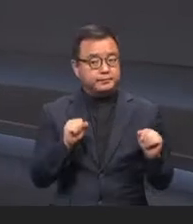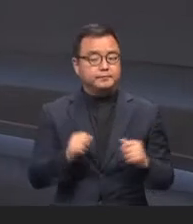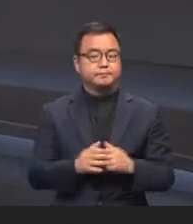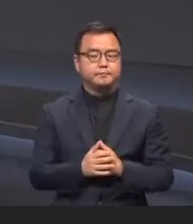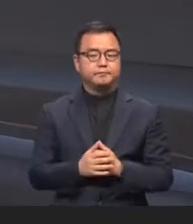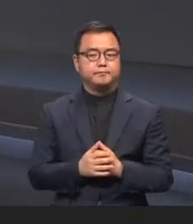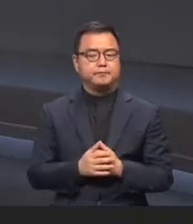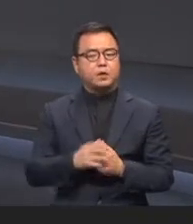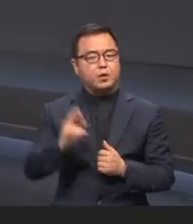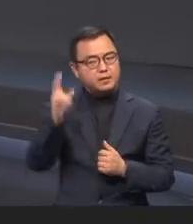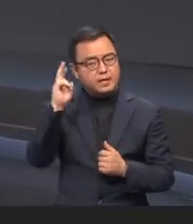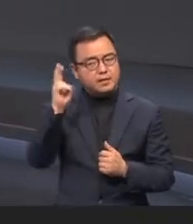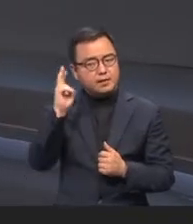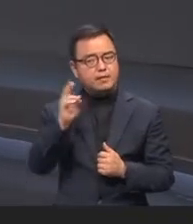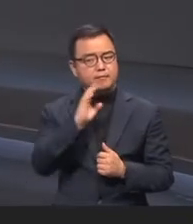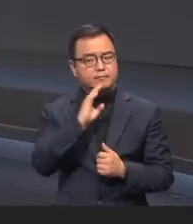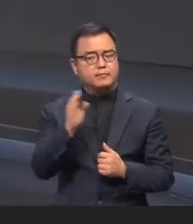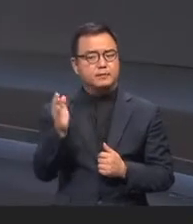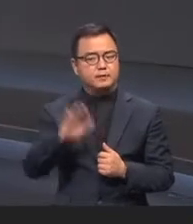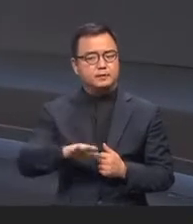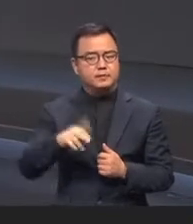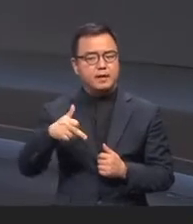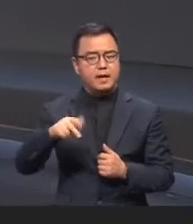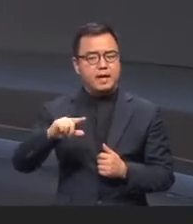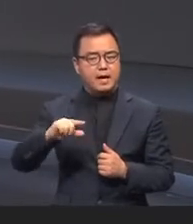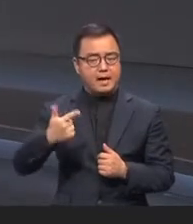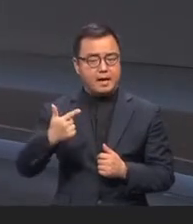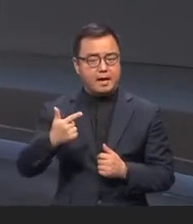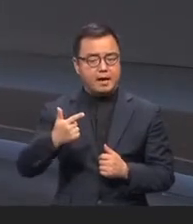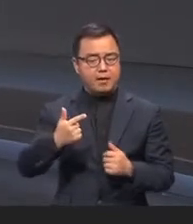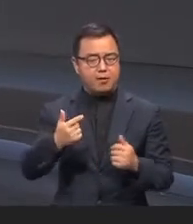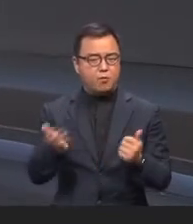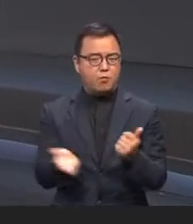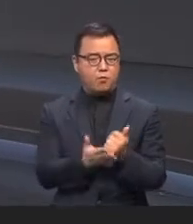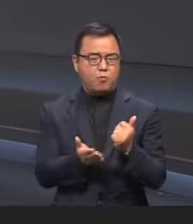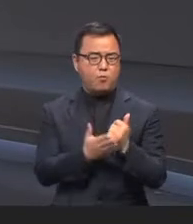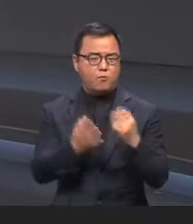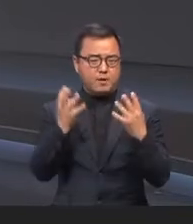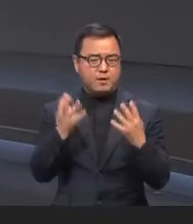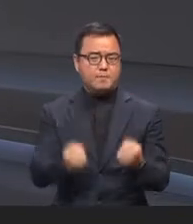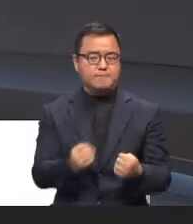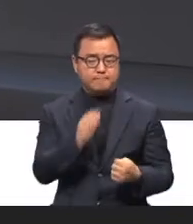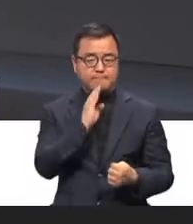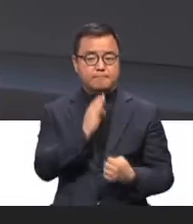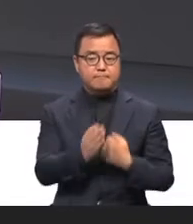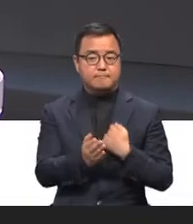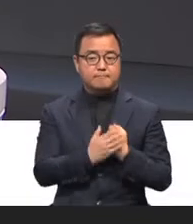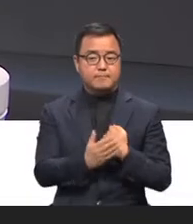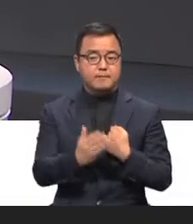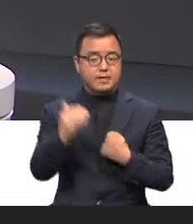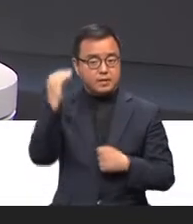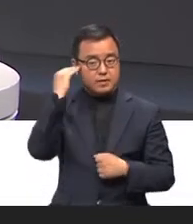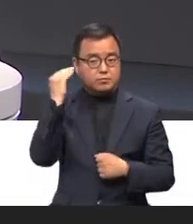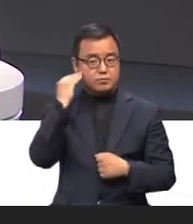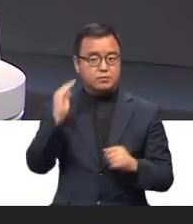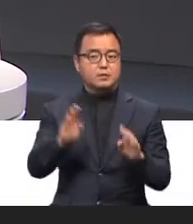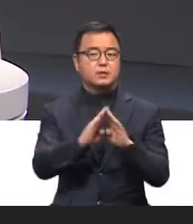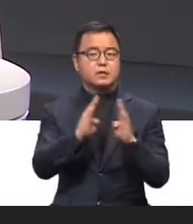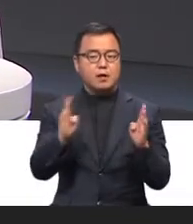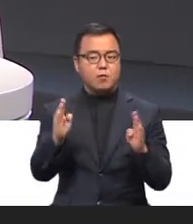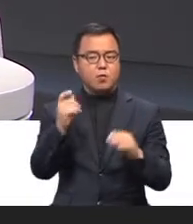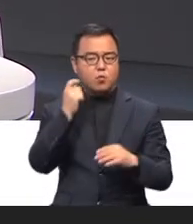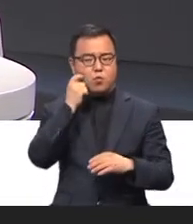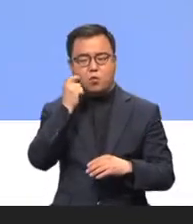네. 뭐 예상은 했습니다만 칸에서 그렇게 극찬을 받았으니까요. 네. 국내에서 개봉하자마자 역시 흥행 속도가